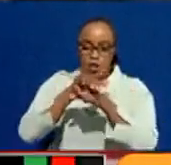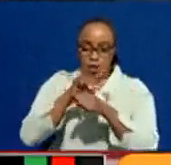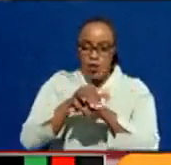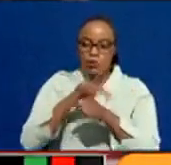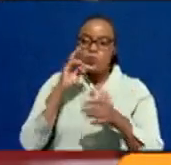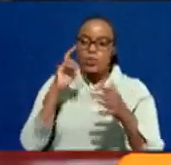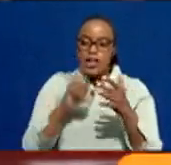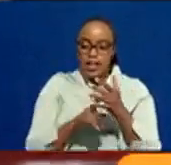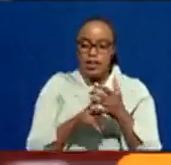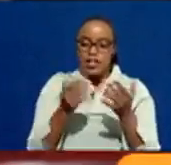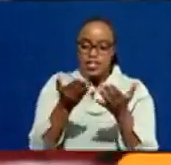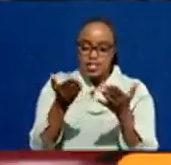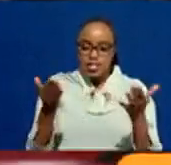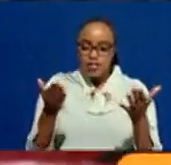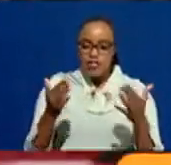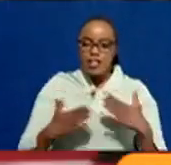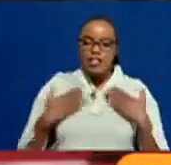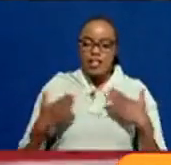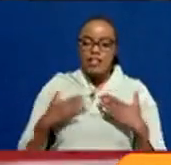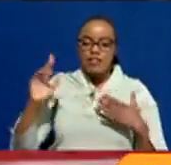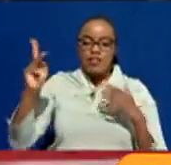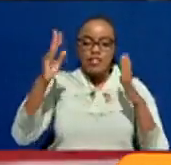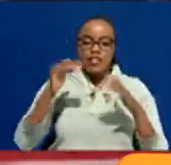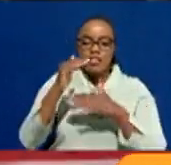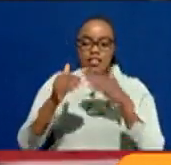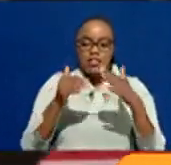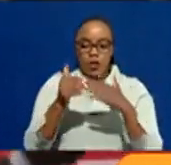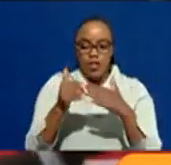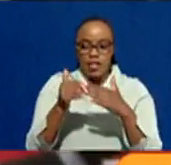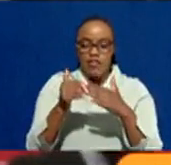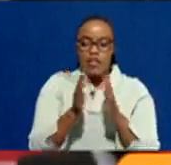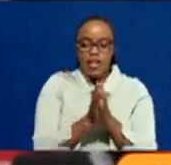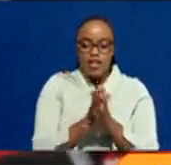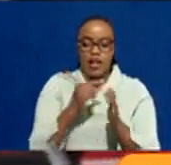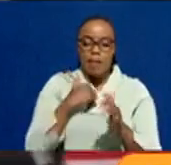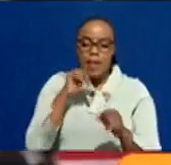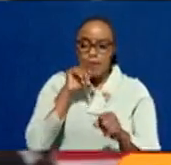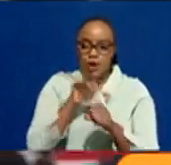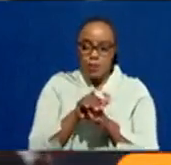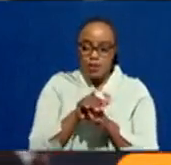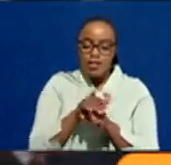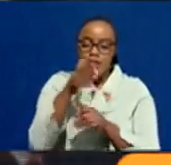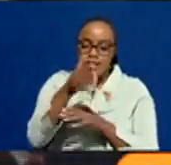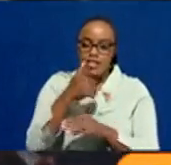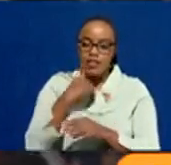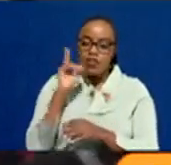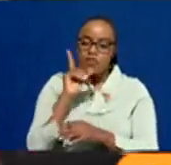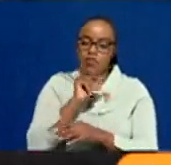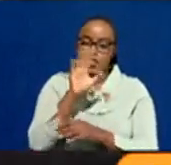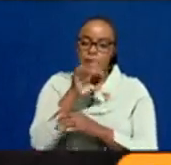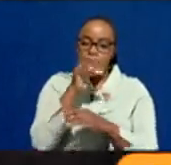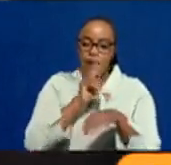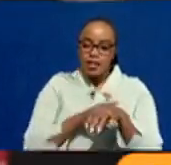kutambulisha imekuwa furaha ya Wakenya wote. Na hapa unamaliza muda wako